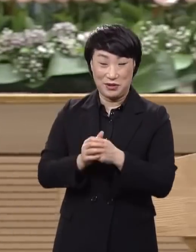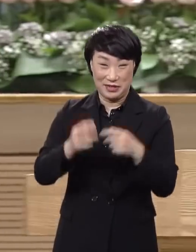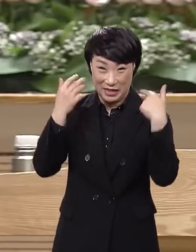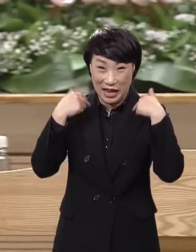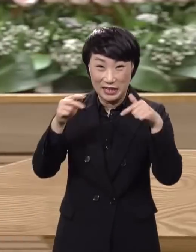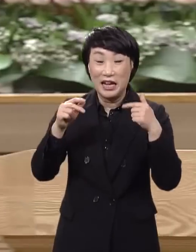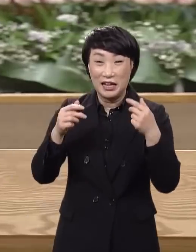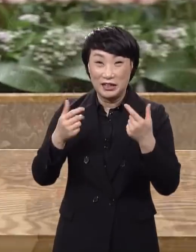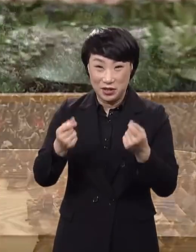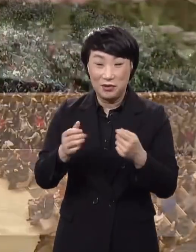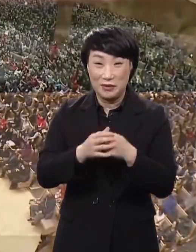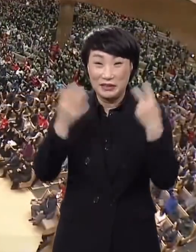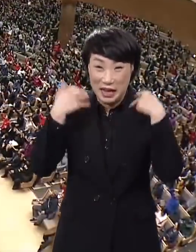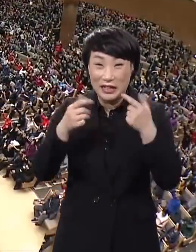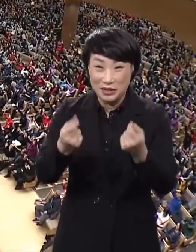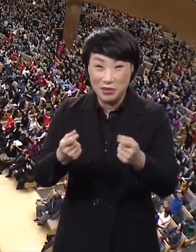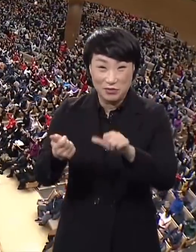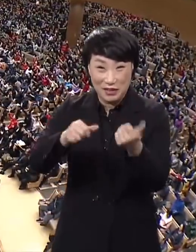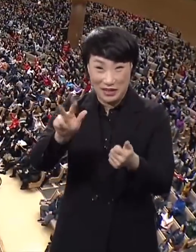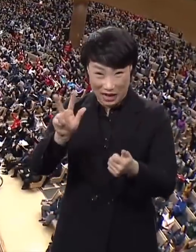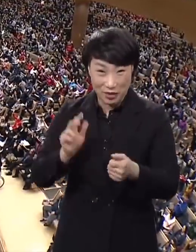다니엘처럼 주 뜻대로 살리라.